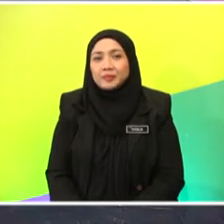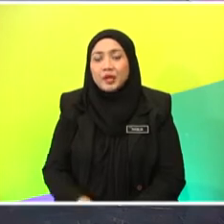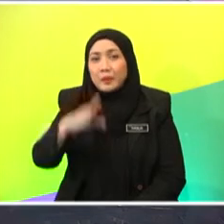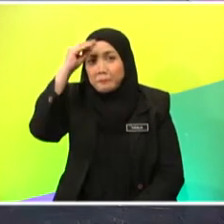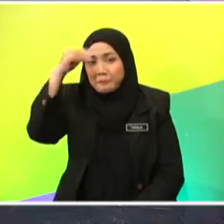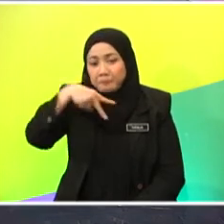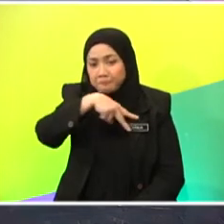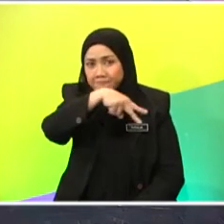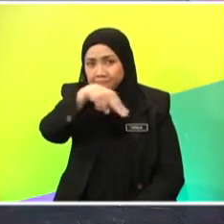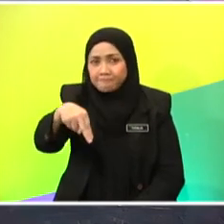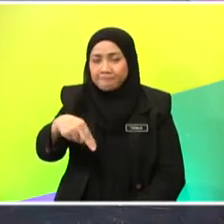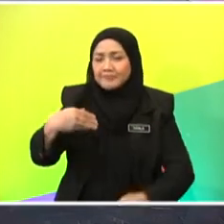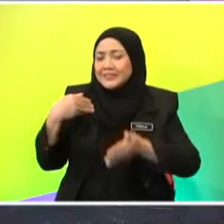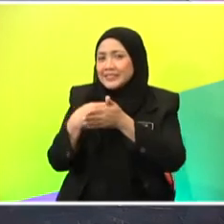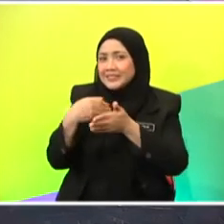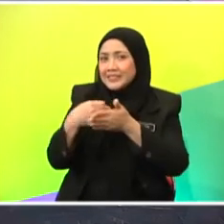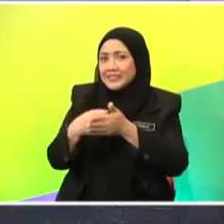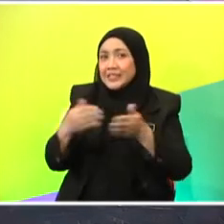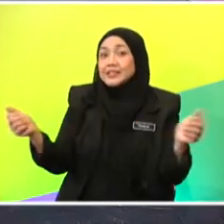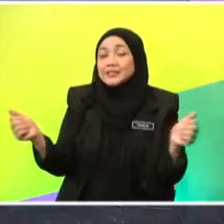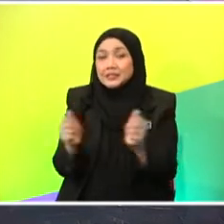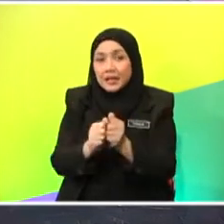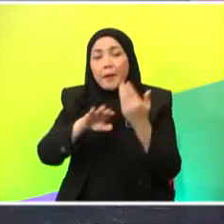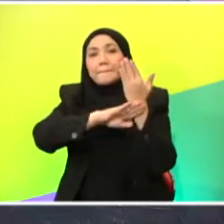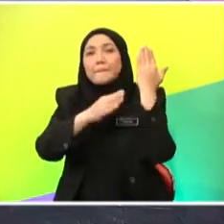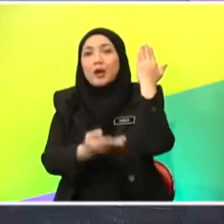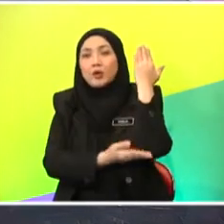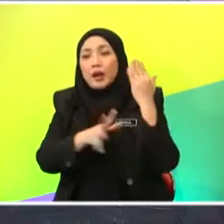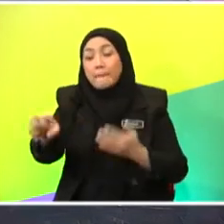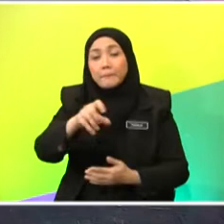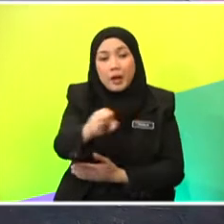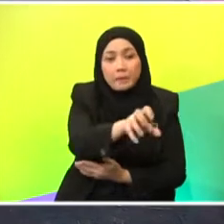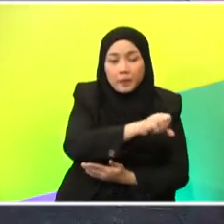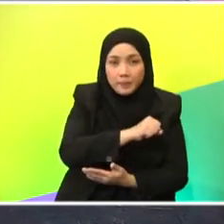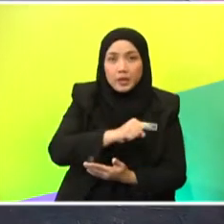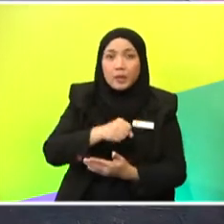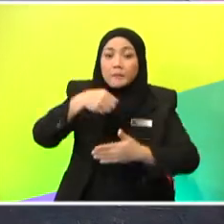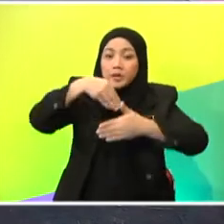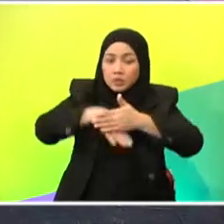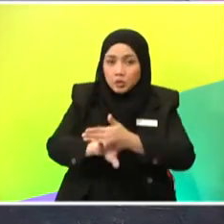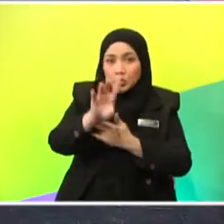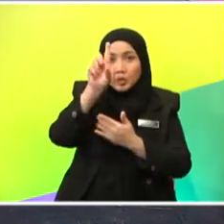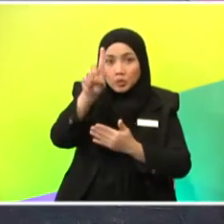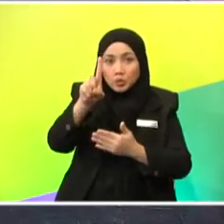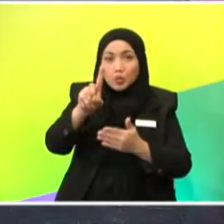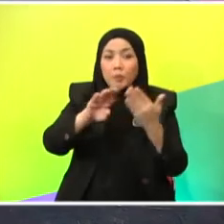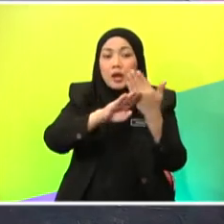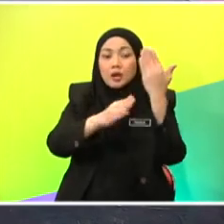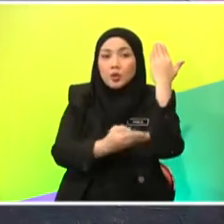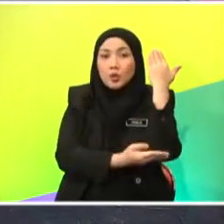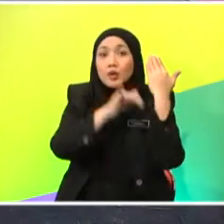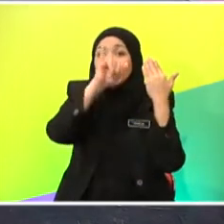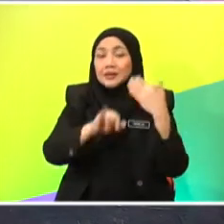jadi kita kemas yang kapasitasnya ambisimu kapas masuk sangat suka banget Tolong saya ok